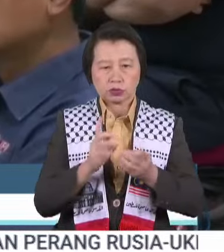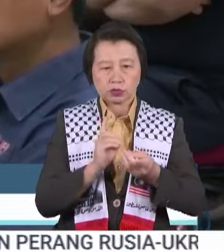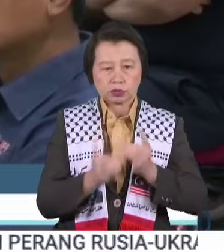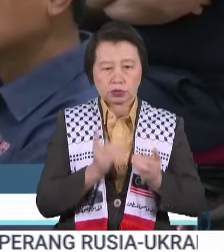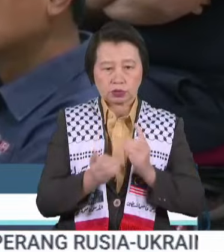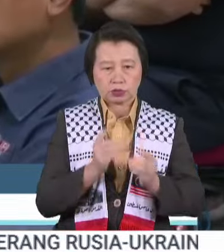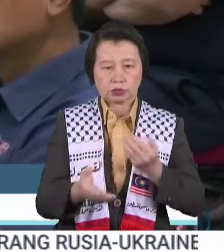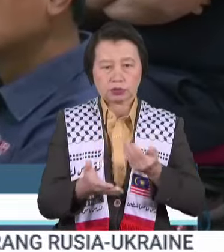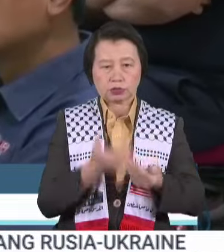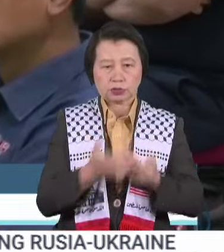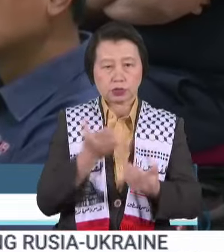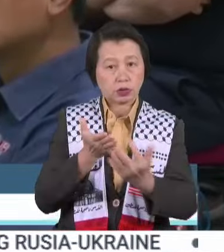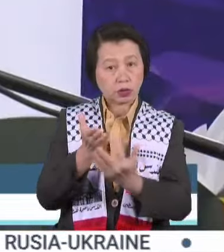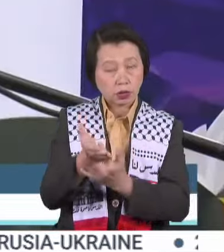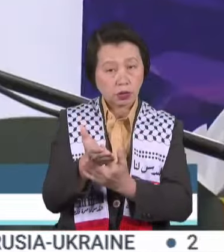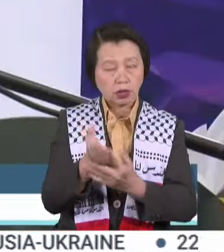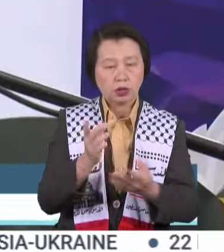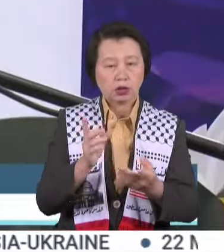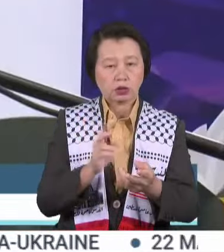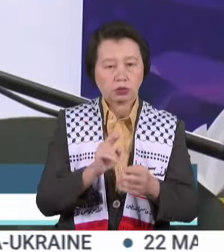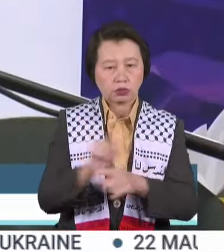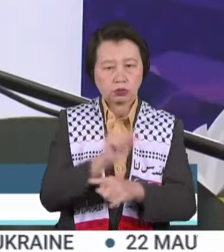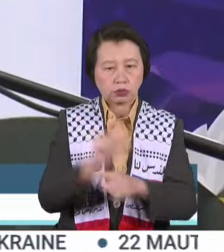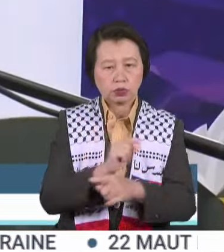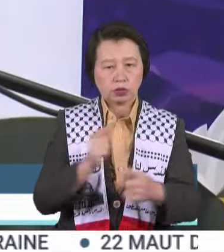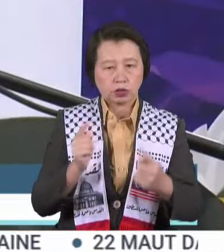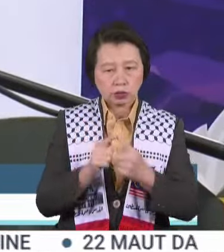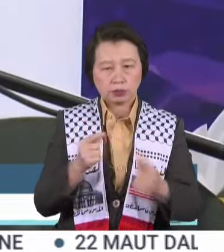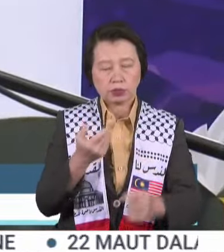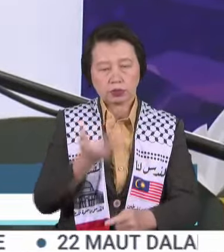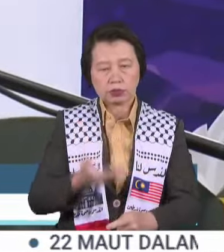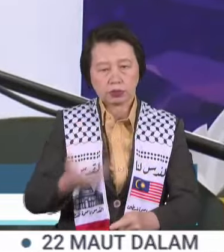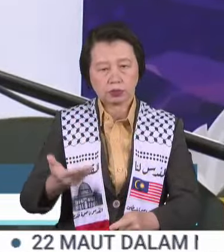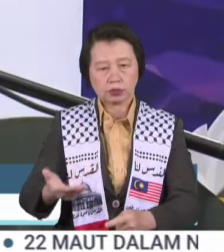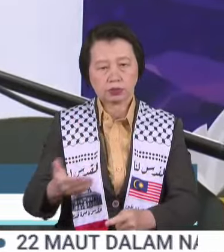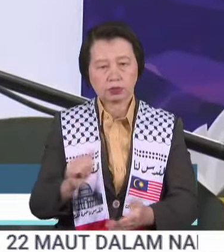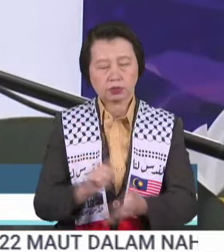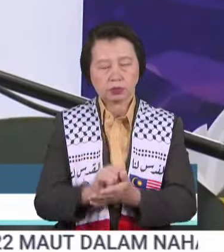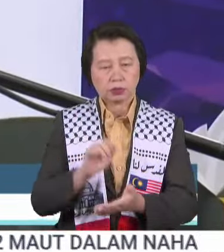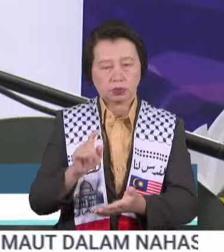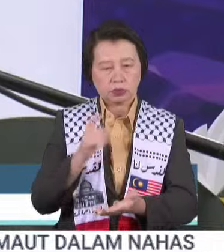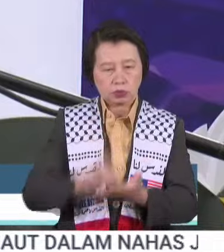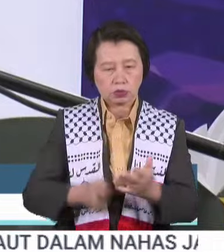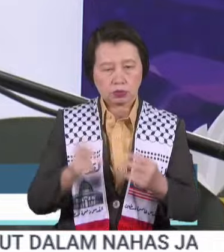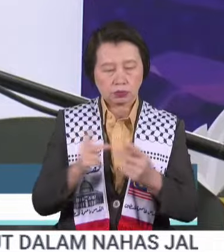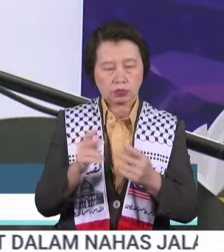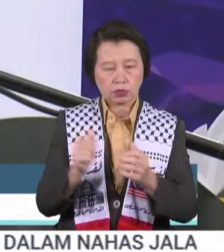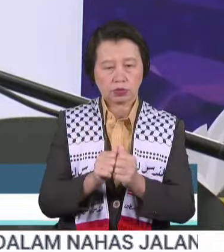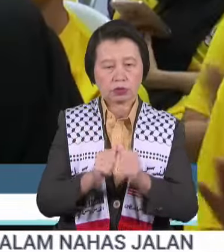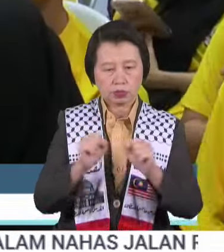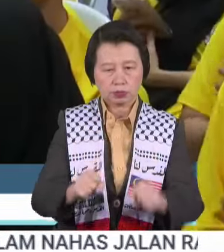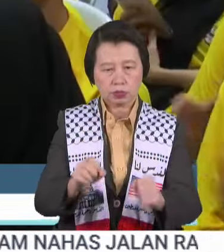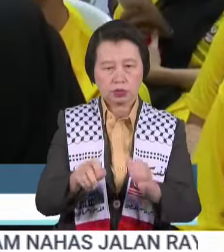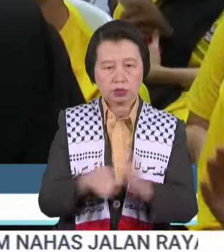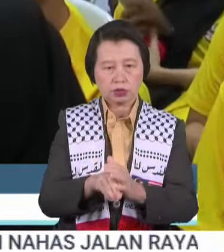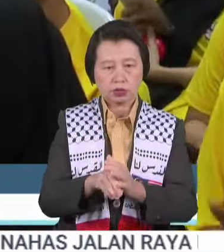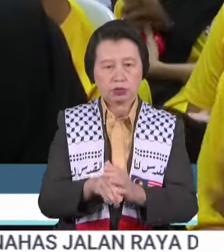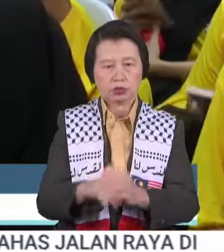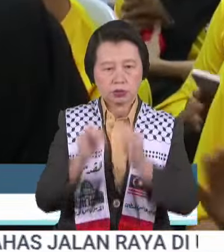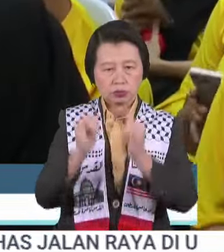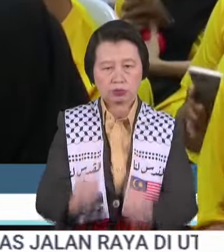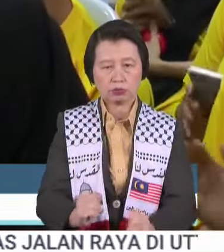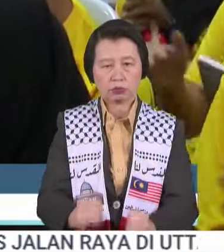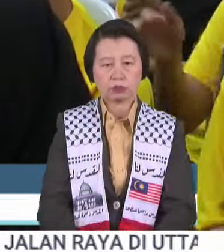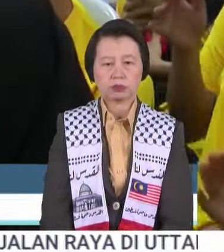telah memudahkan akses penggunaan kepada produk perlindungan pada kos selari, kemampuan dan keperluan individu.